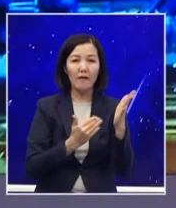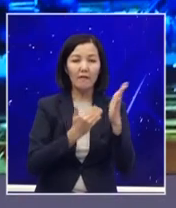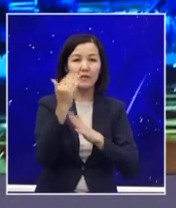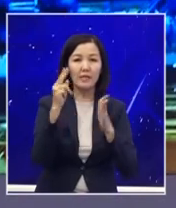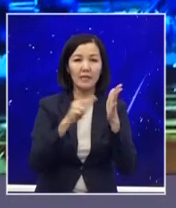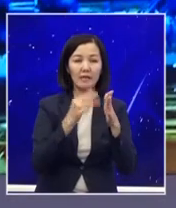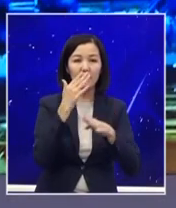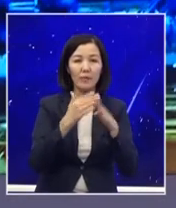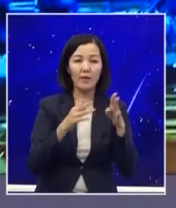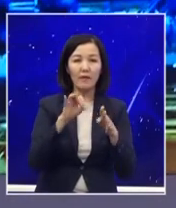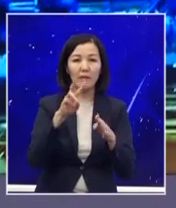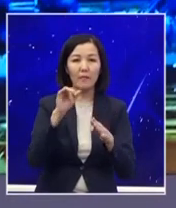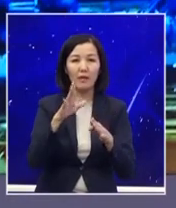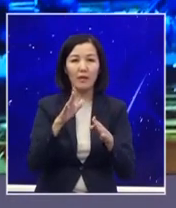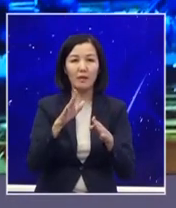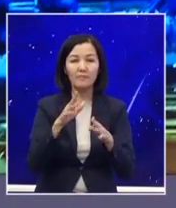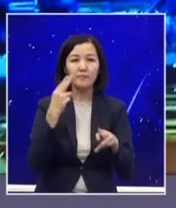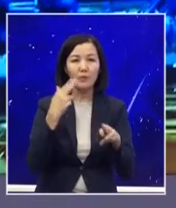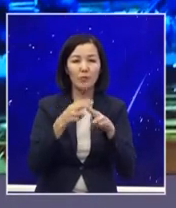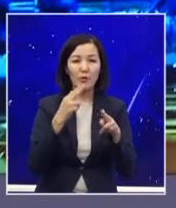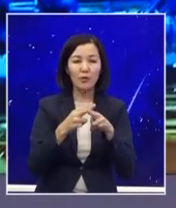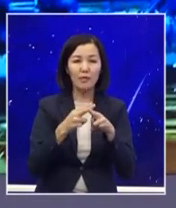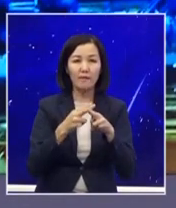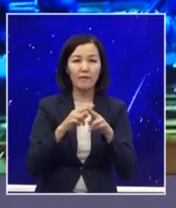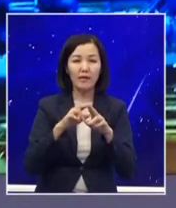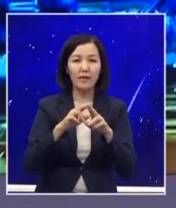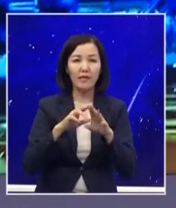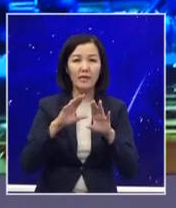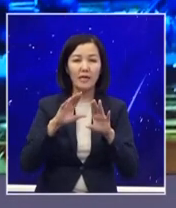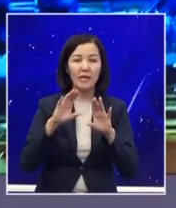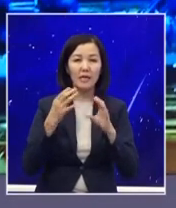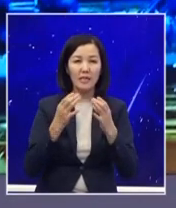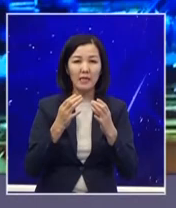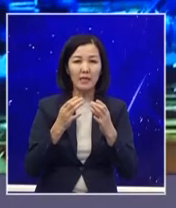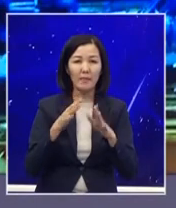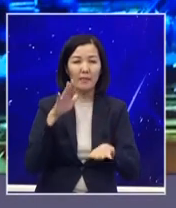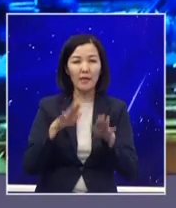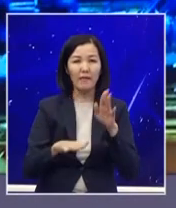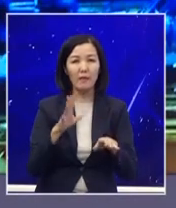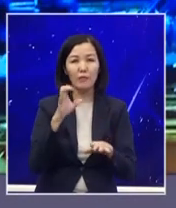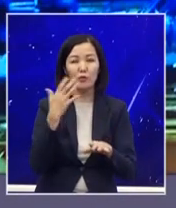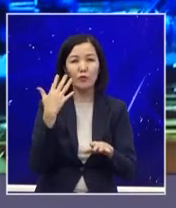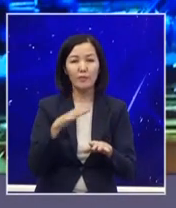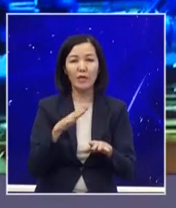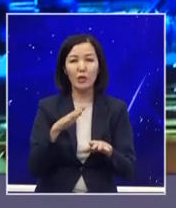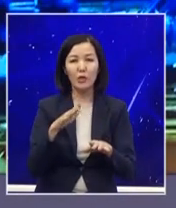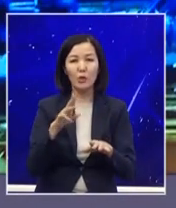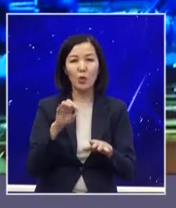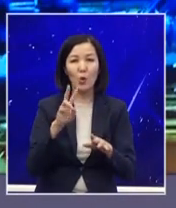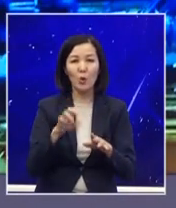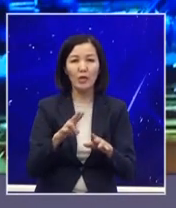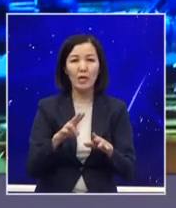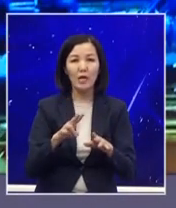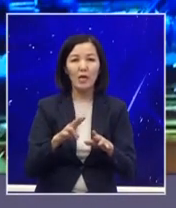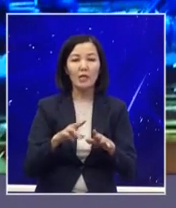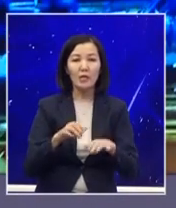7,5 метров. Бронзовое изваяние весит порядка 5,5 тонн. Памятник Бурыбай Батыру, который во времена